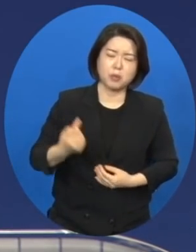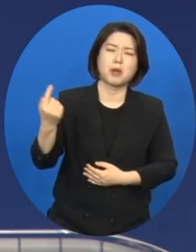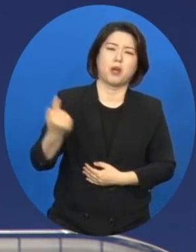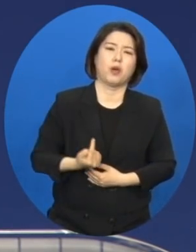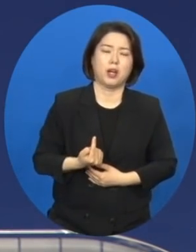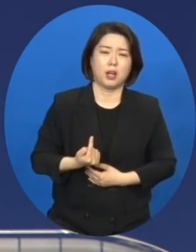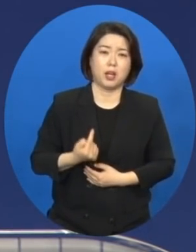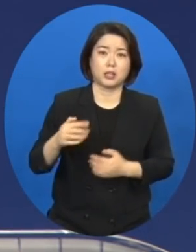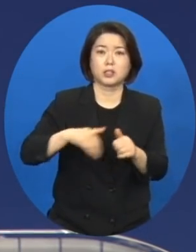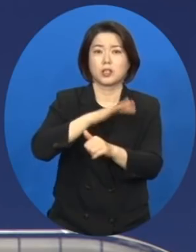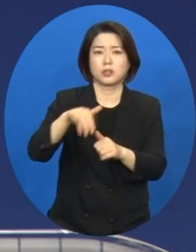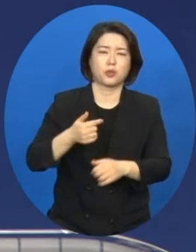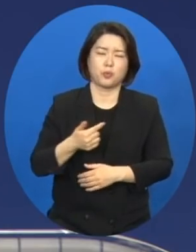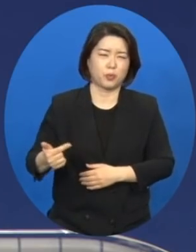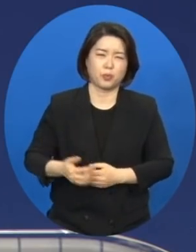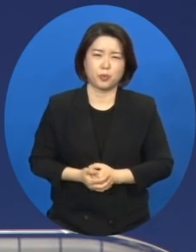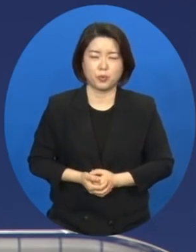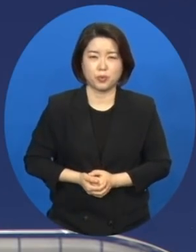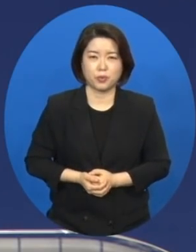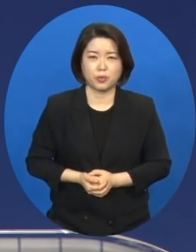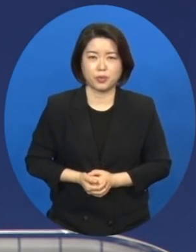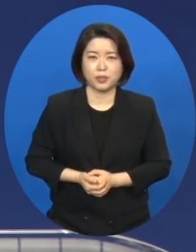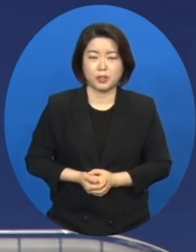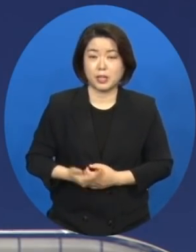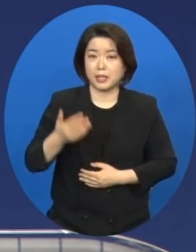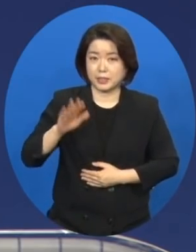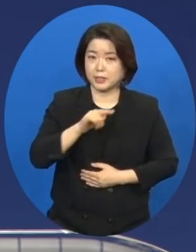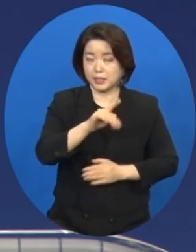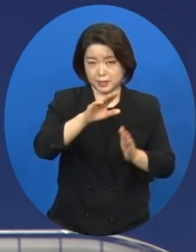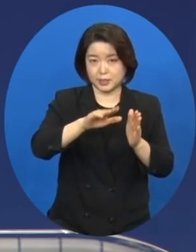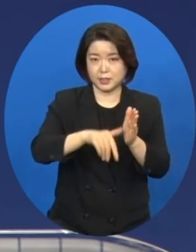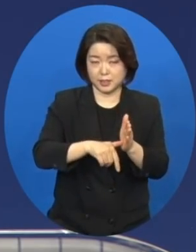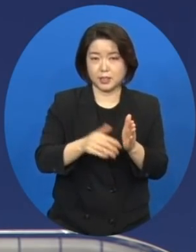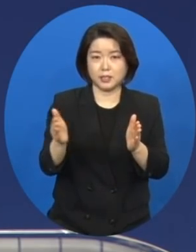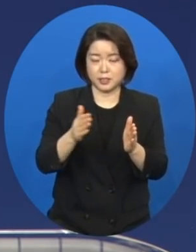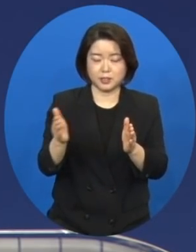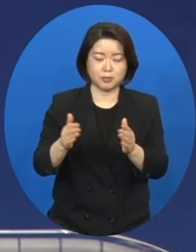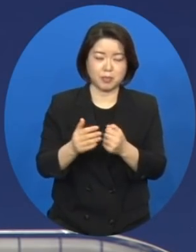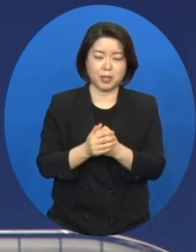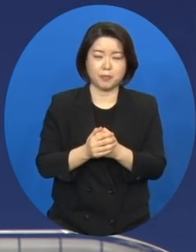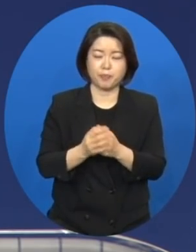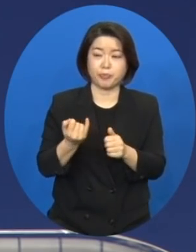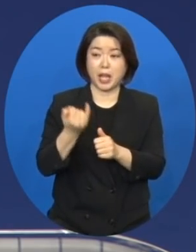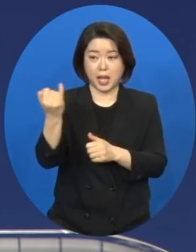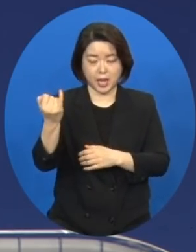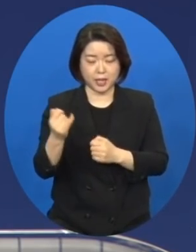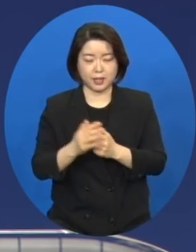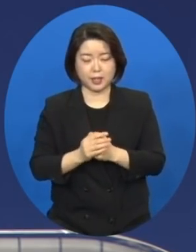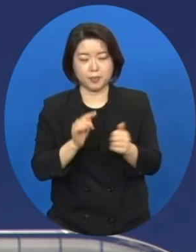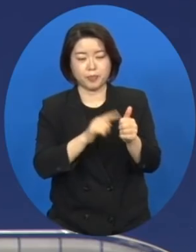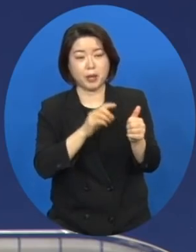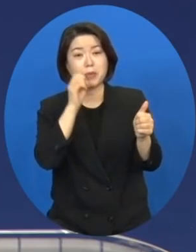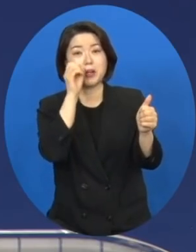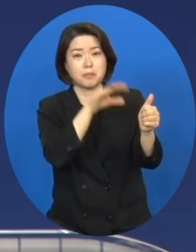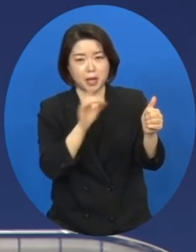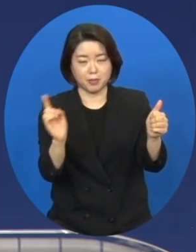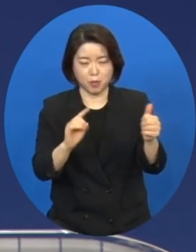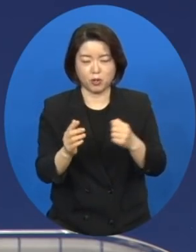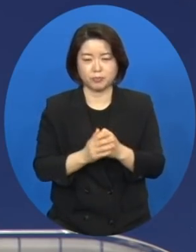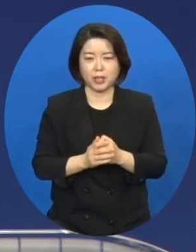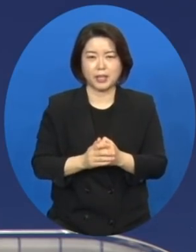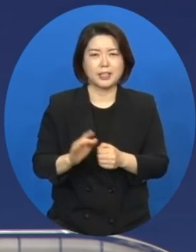그런 상황이었습니다. 근데 그때쯤에 이 아내가 남편에게 이런 얘기를 툭 던집니다. 어차피